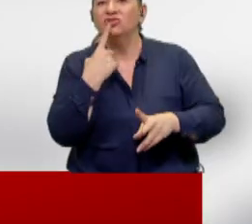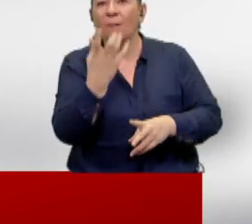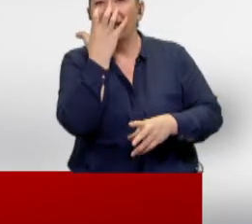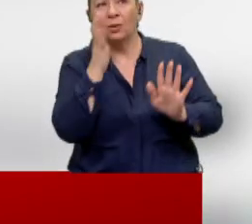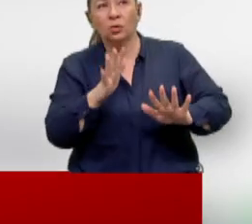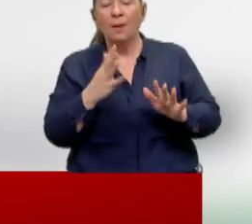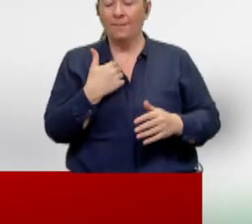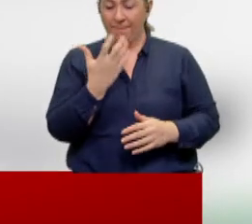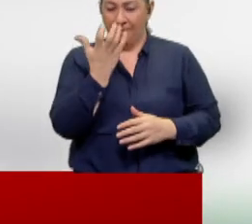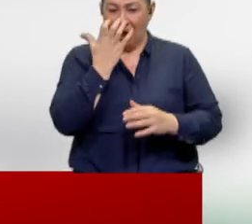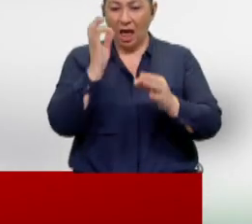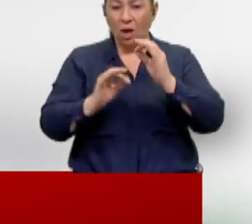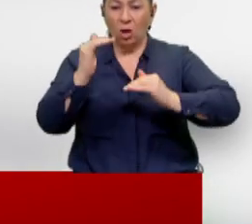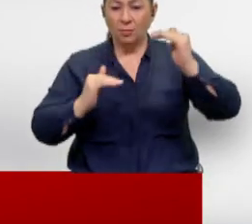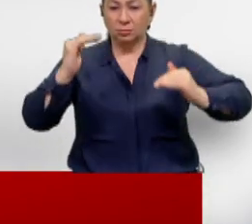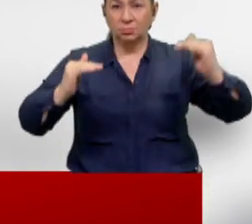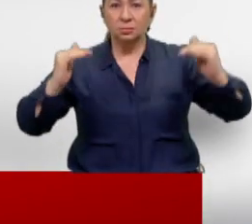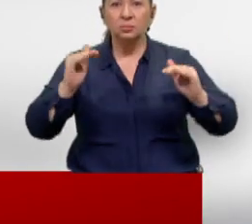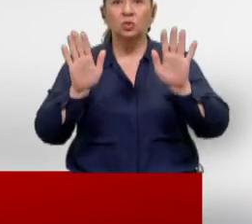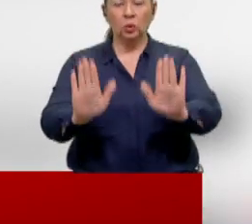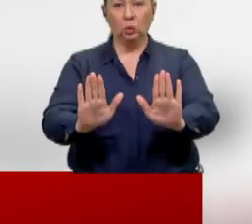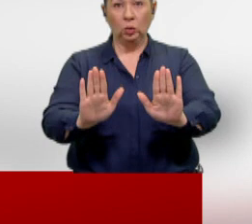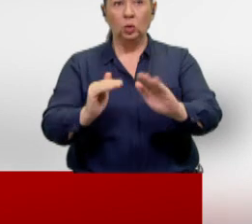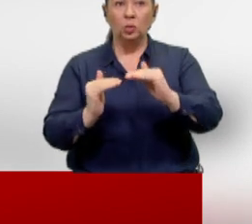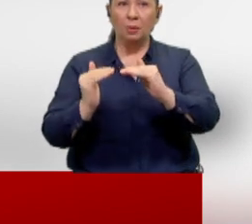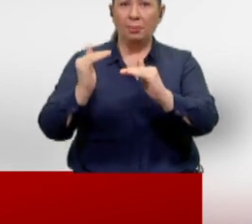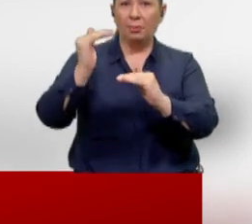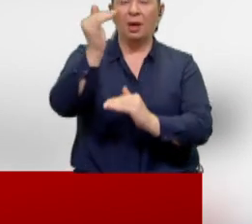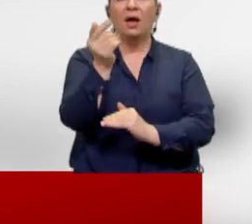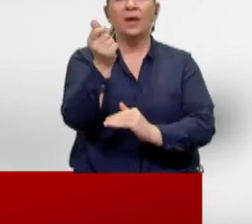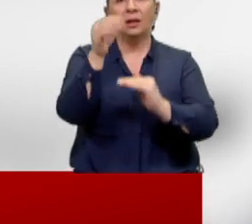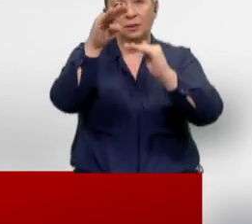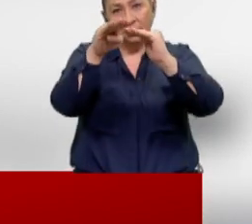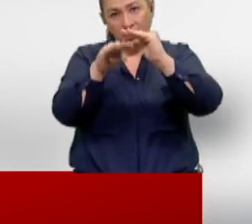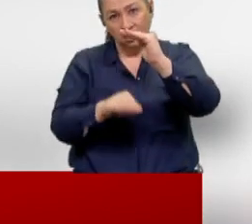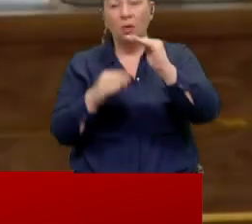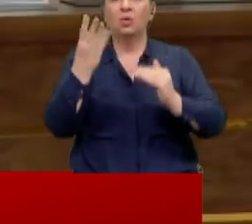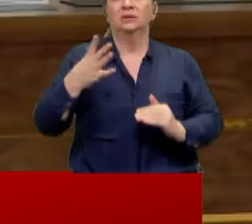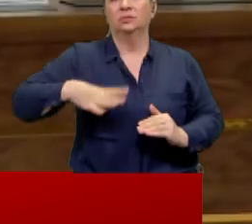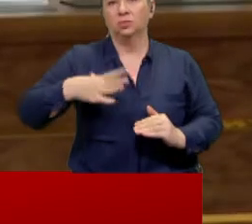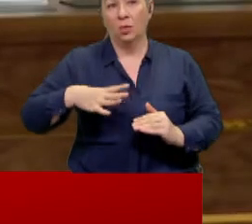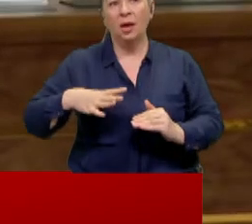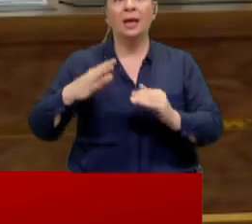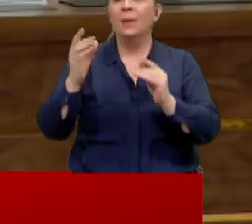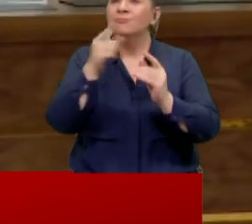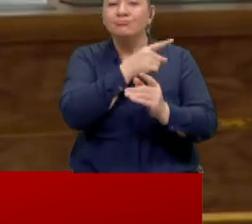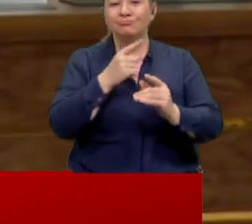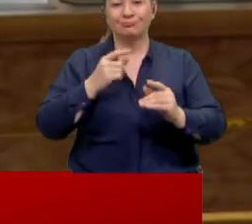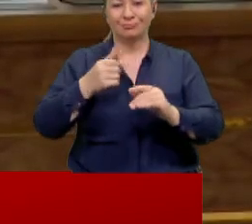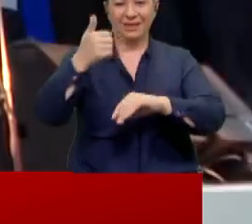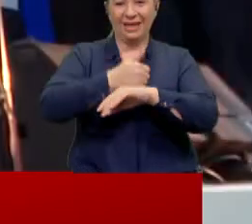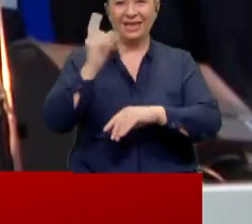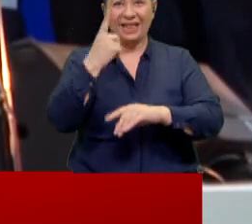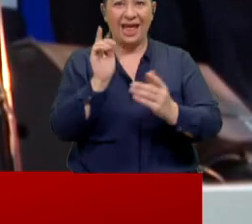Beklenti ekonomideki dalgalanmanın durması ve yükselen fiyatları yeniden aşağıya inmesidir. İktidara yakın Memur Sen